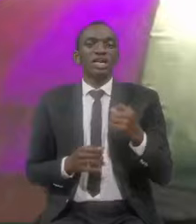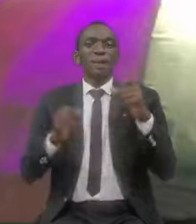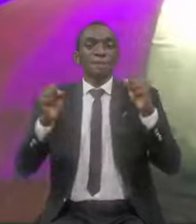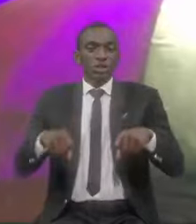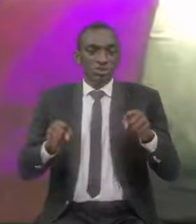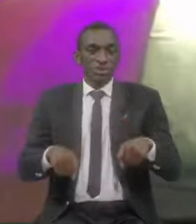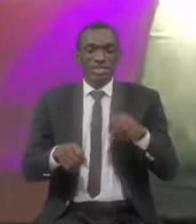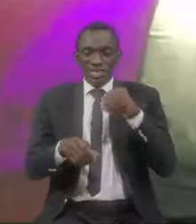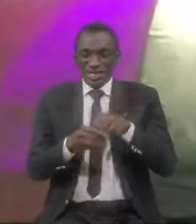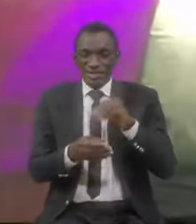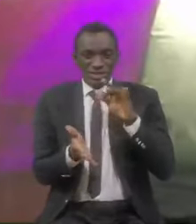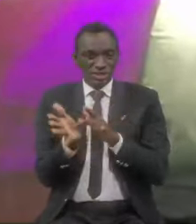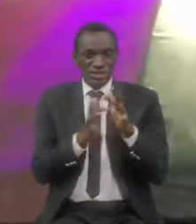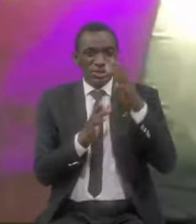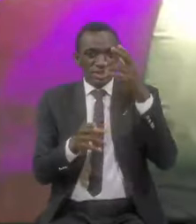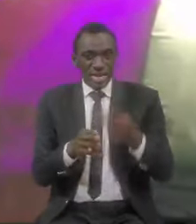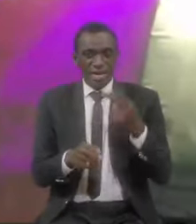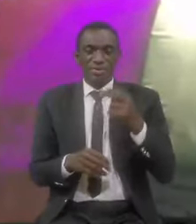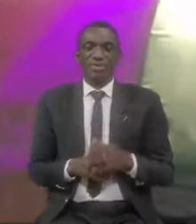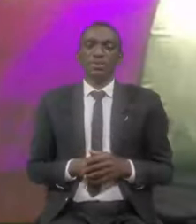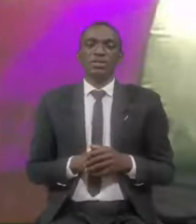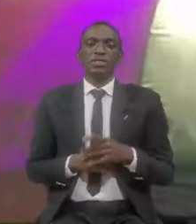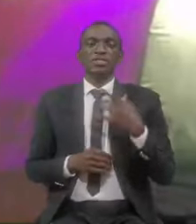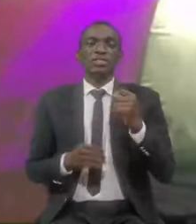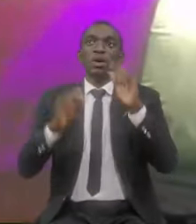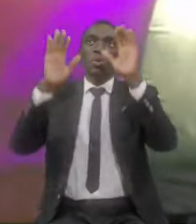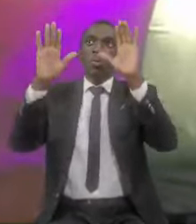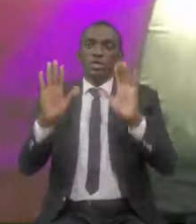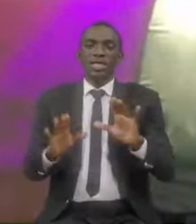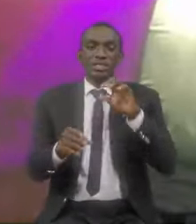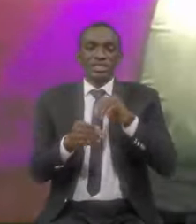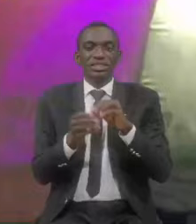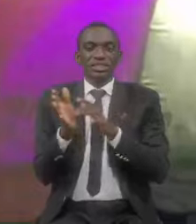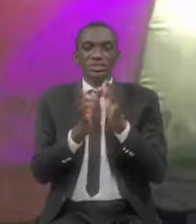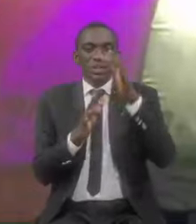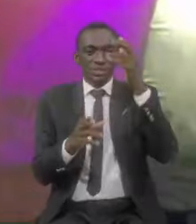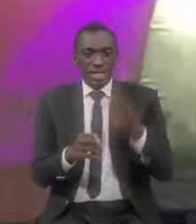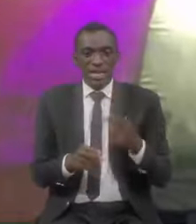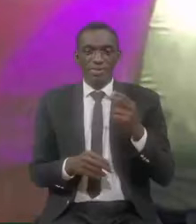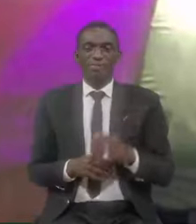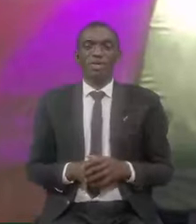les possibilités dans le nom, les prodiges dans le nom,